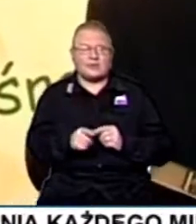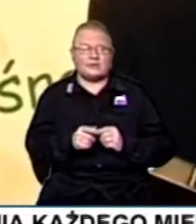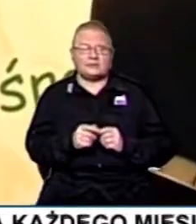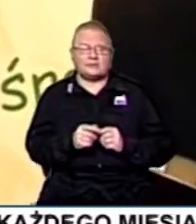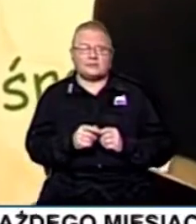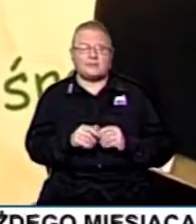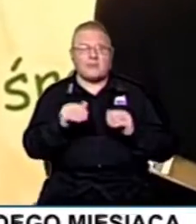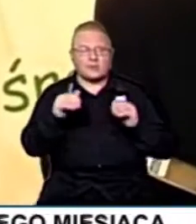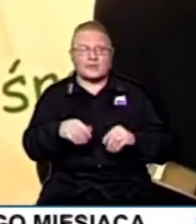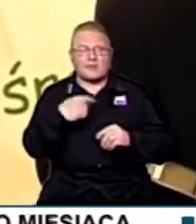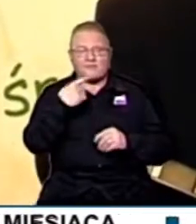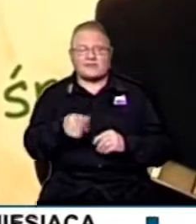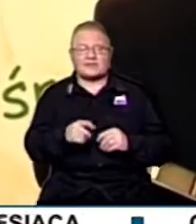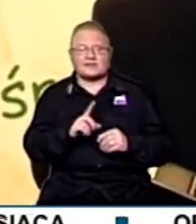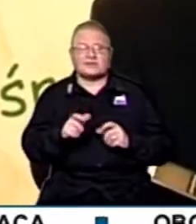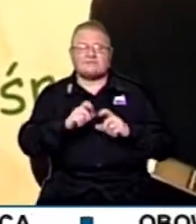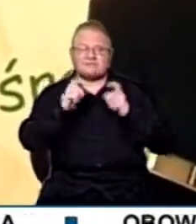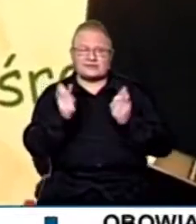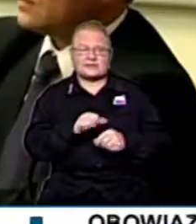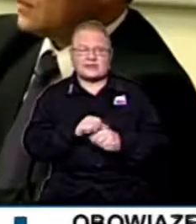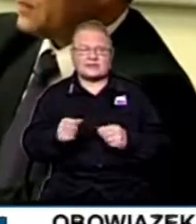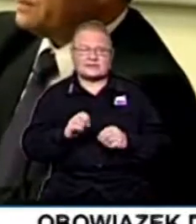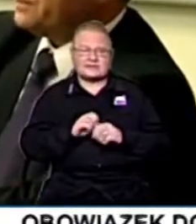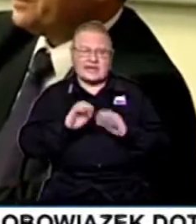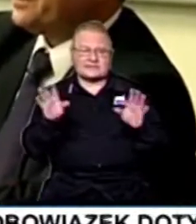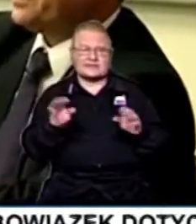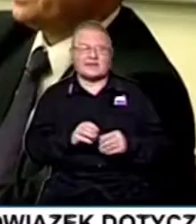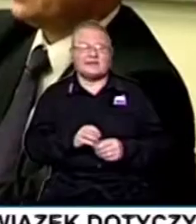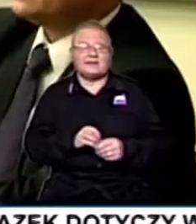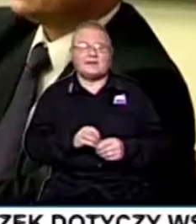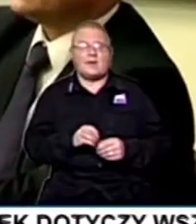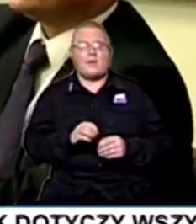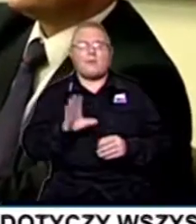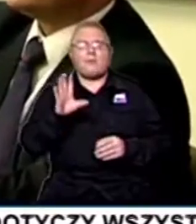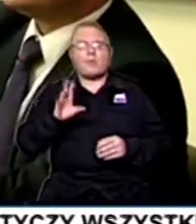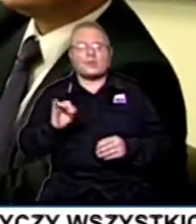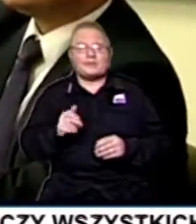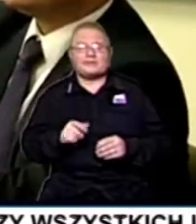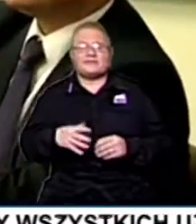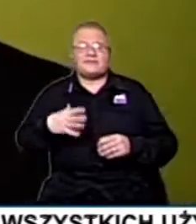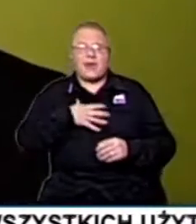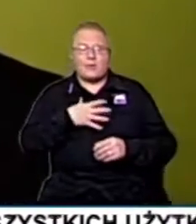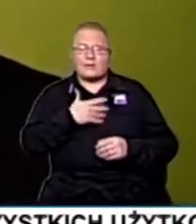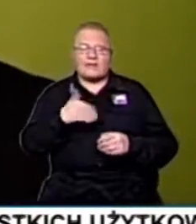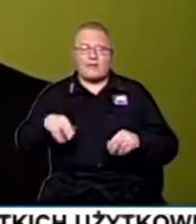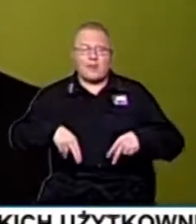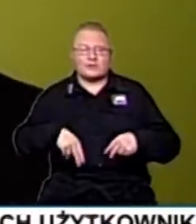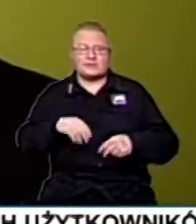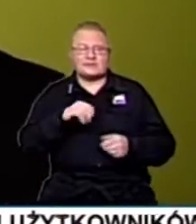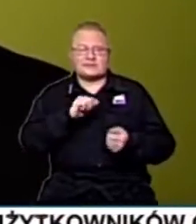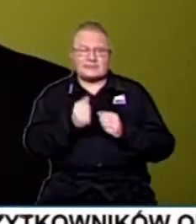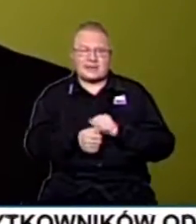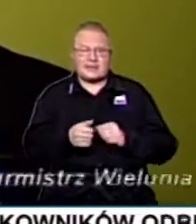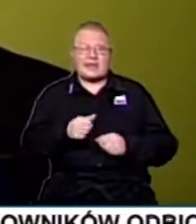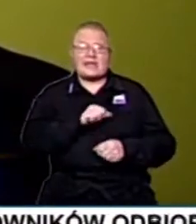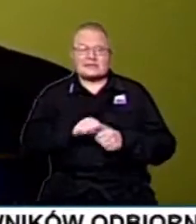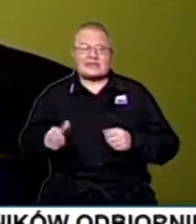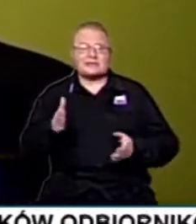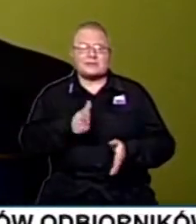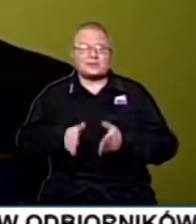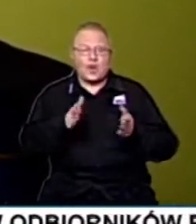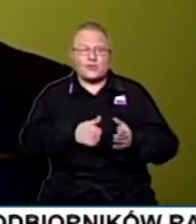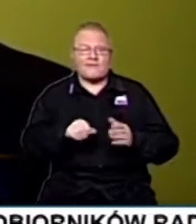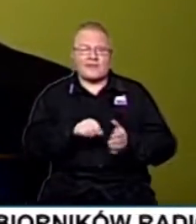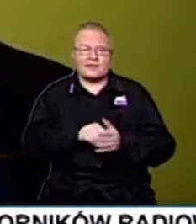zasadzie można powiedzieć, że wszystko jest jasne. Burmistrz Wielunia nie boi się zmian. Jesteśmy przygotowani do reformy, nie będziemy mieć